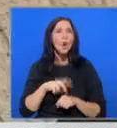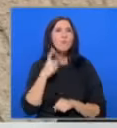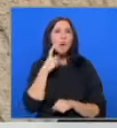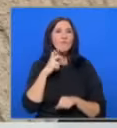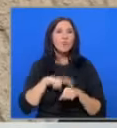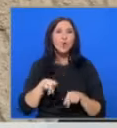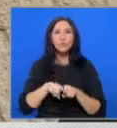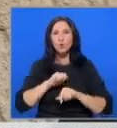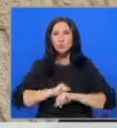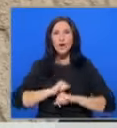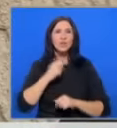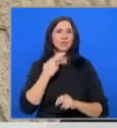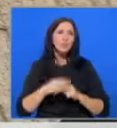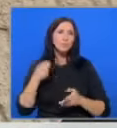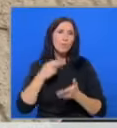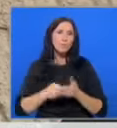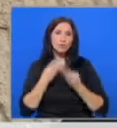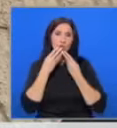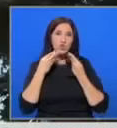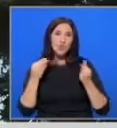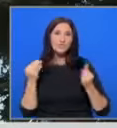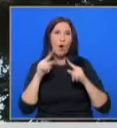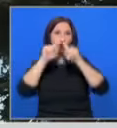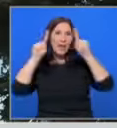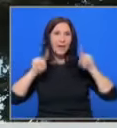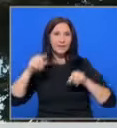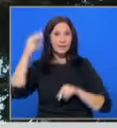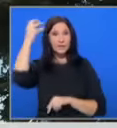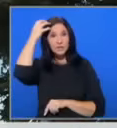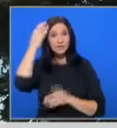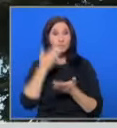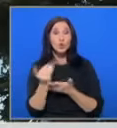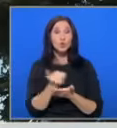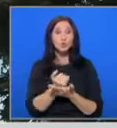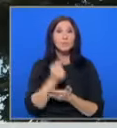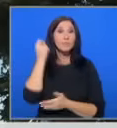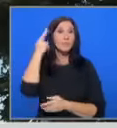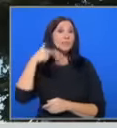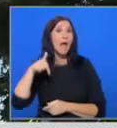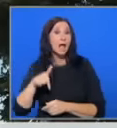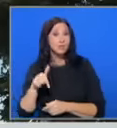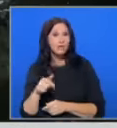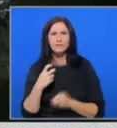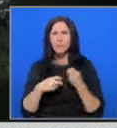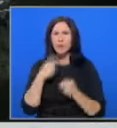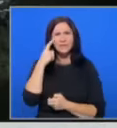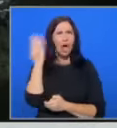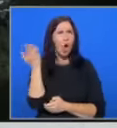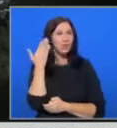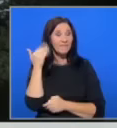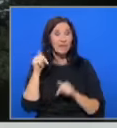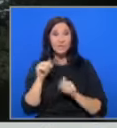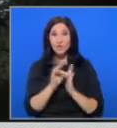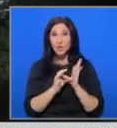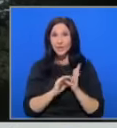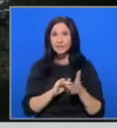община чисто и просто се изпаря от картата на държавата. Според икономиста професор Ганчо Ганчев за проблема се знае отдавна, а към днешна